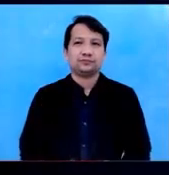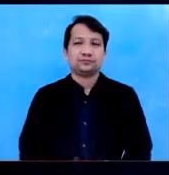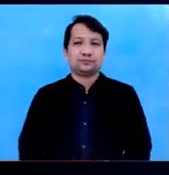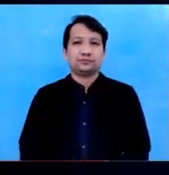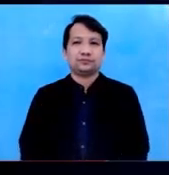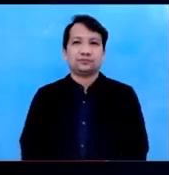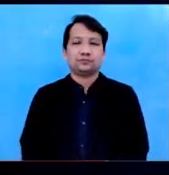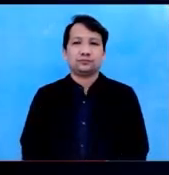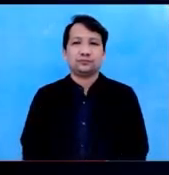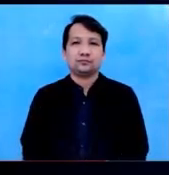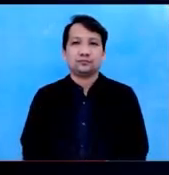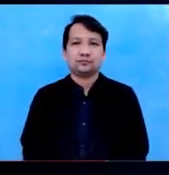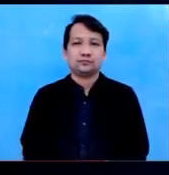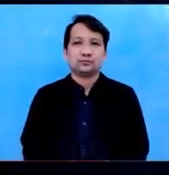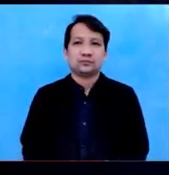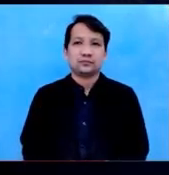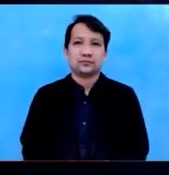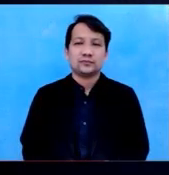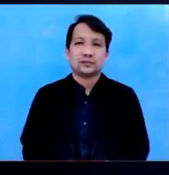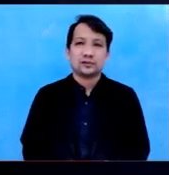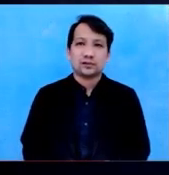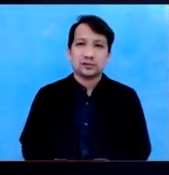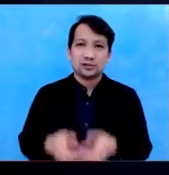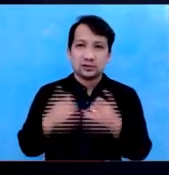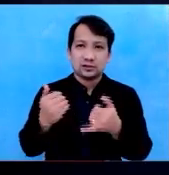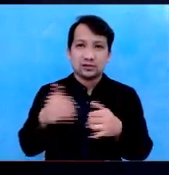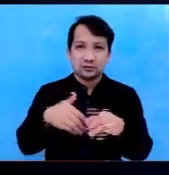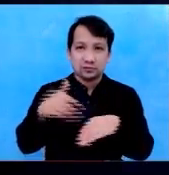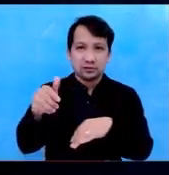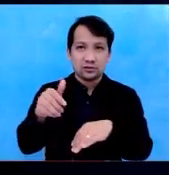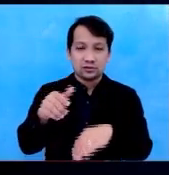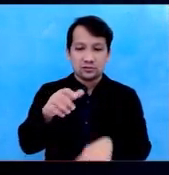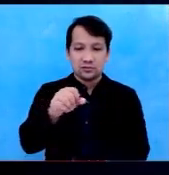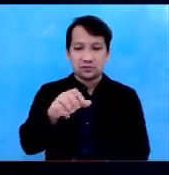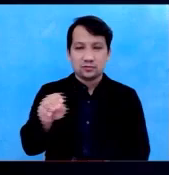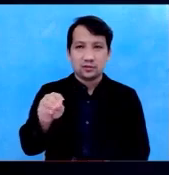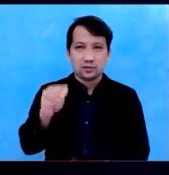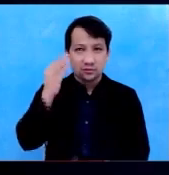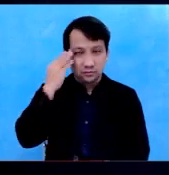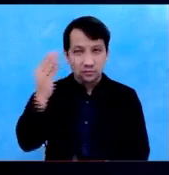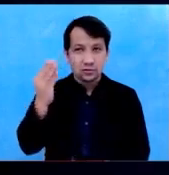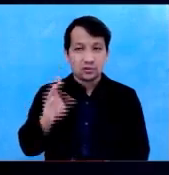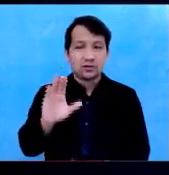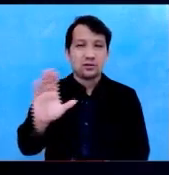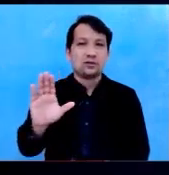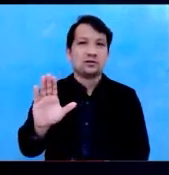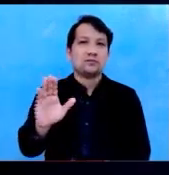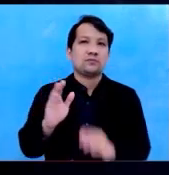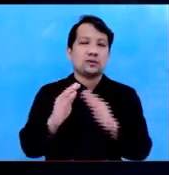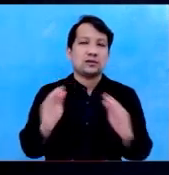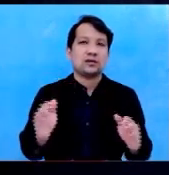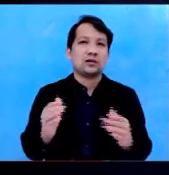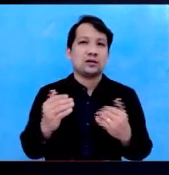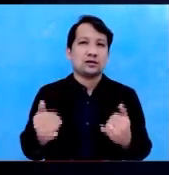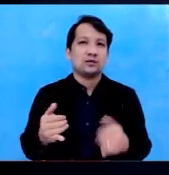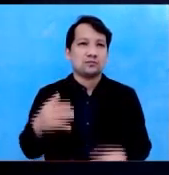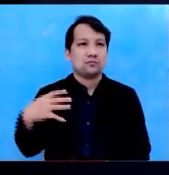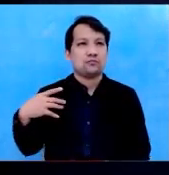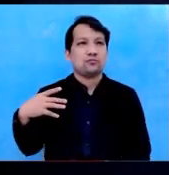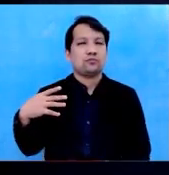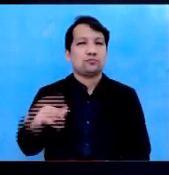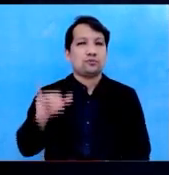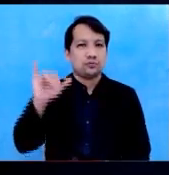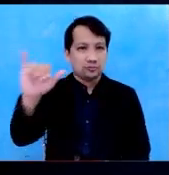kami i-dispatch sa San Miguel. Bayan ng San Miguel. Standby na kami doon sa San Miguel,